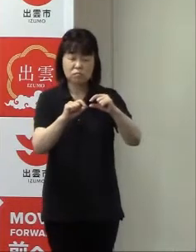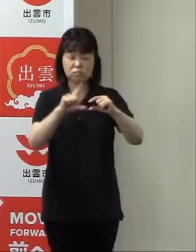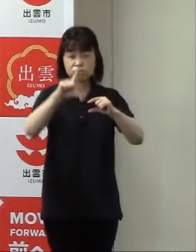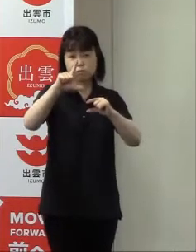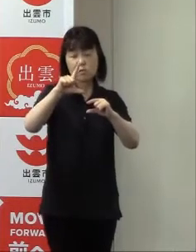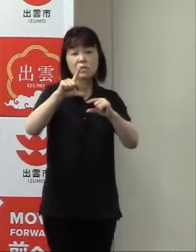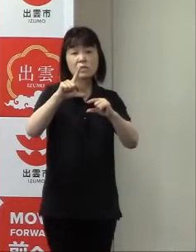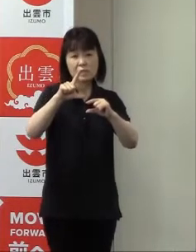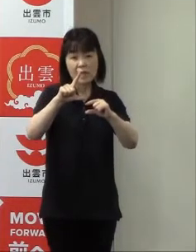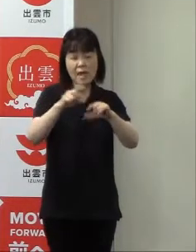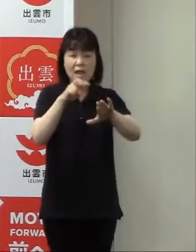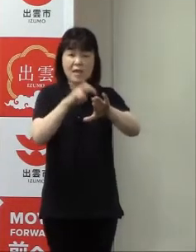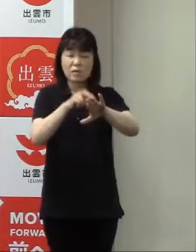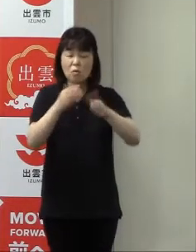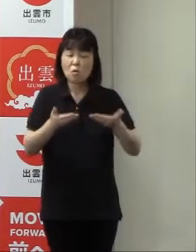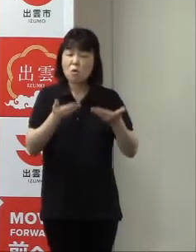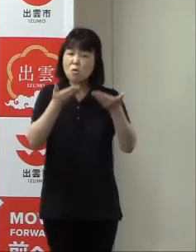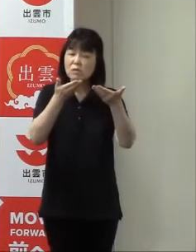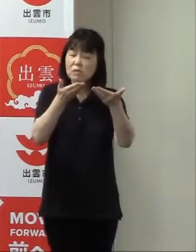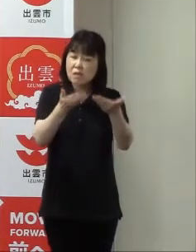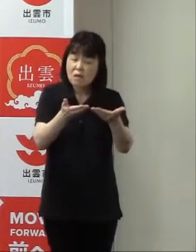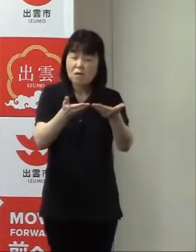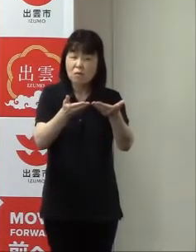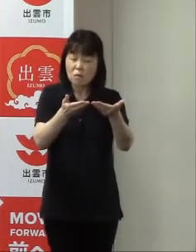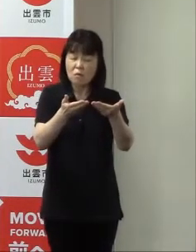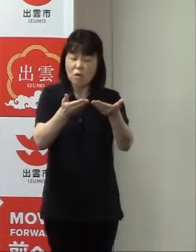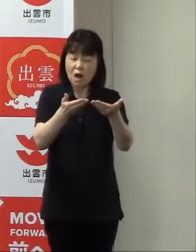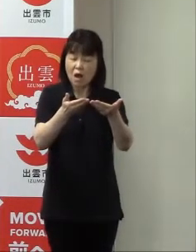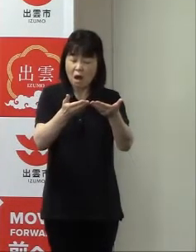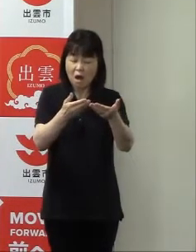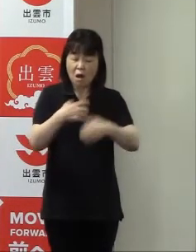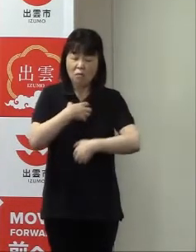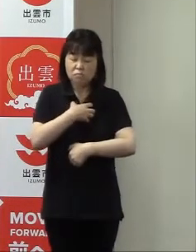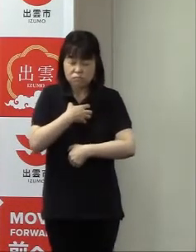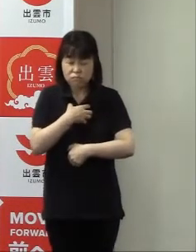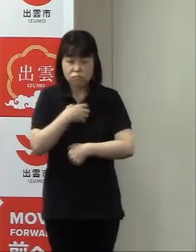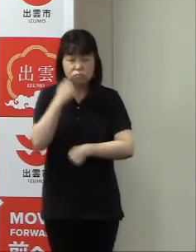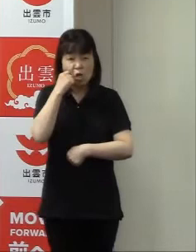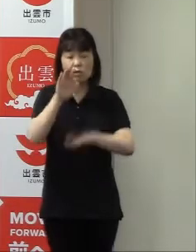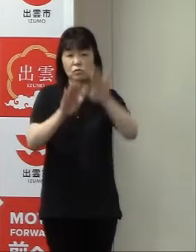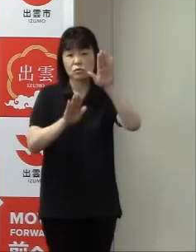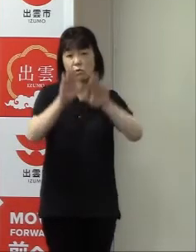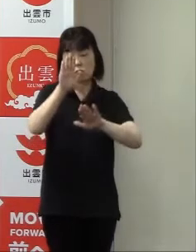医療提供体制の逼迫も懸念される状況となっております。